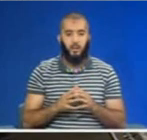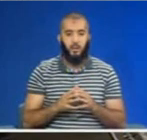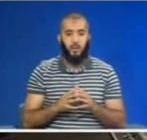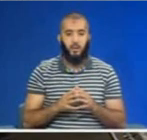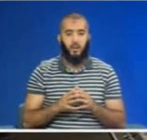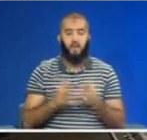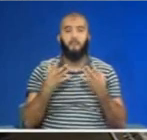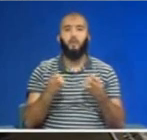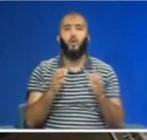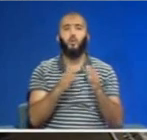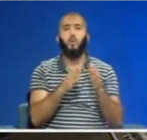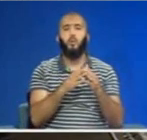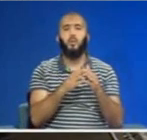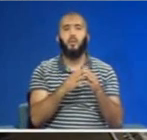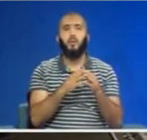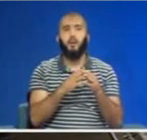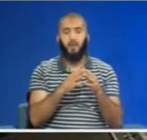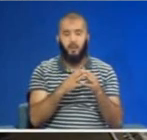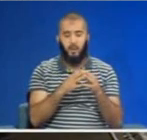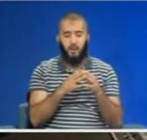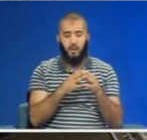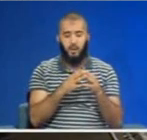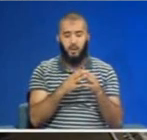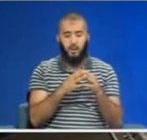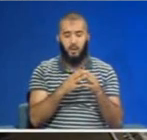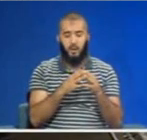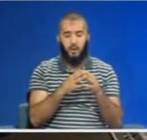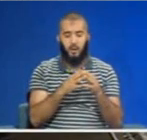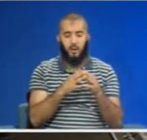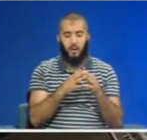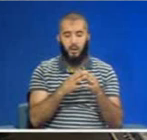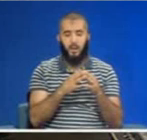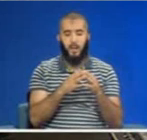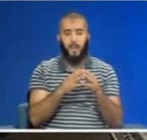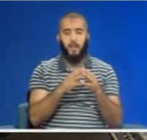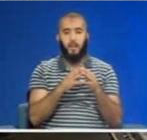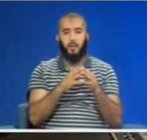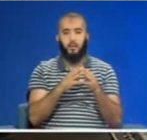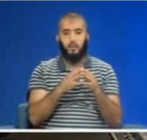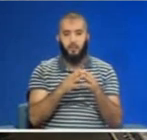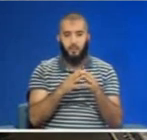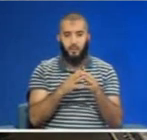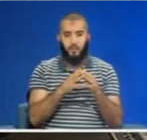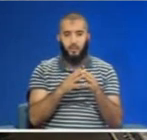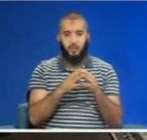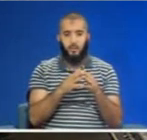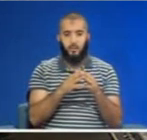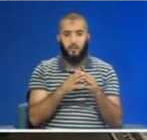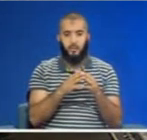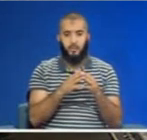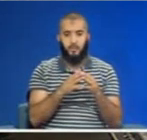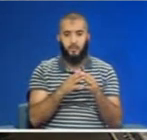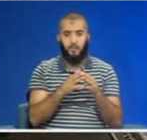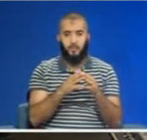انا بغيت نسقسي الشيخ يقول لي شعر ايوب الام اللي هو الان